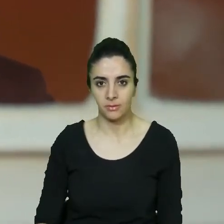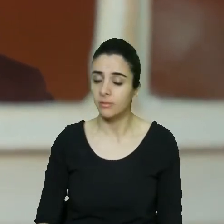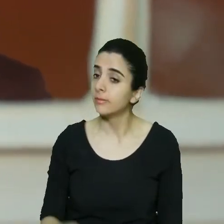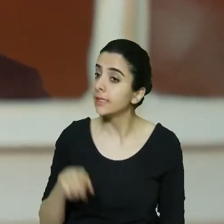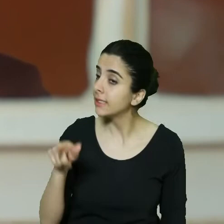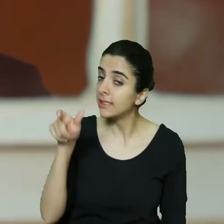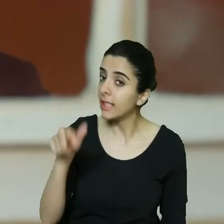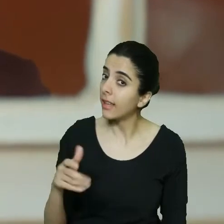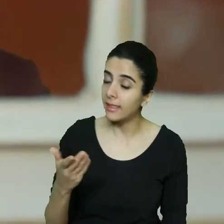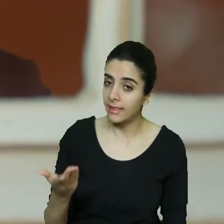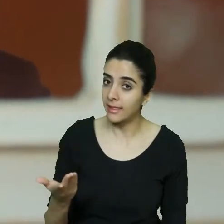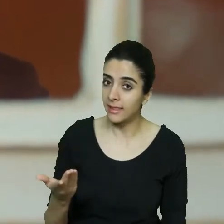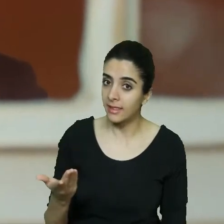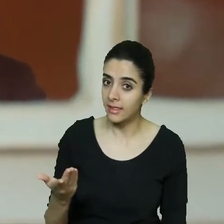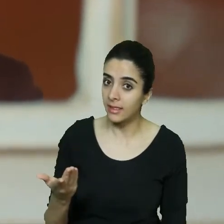sen